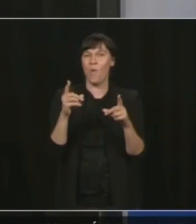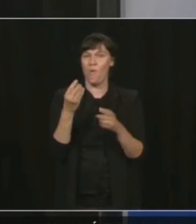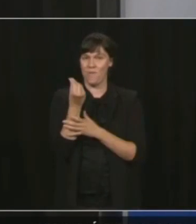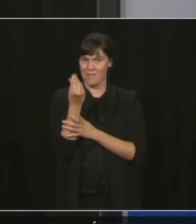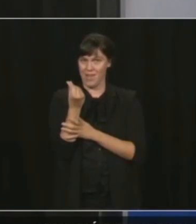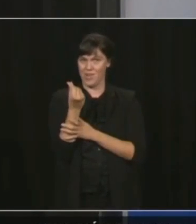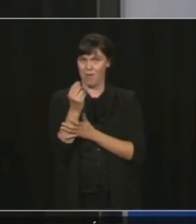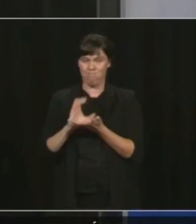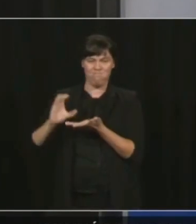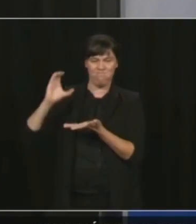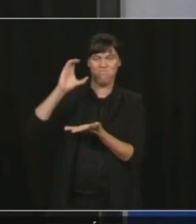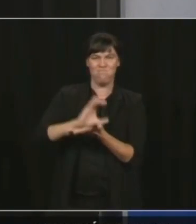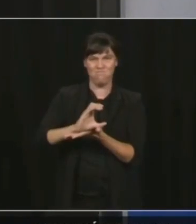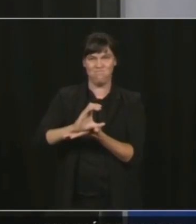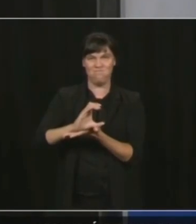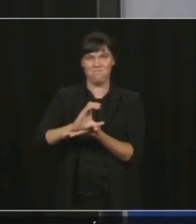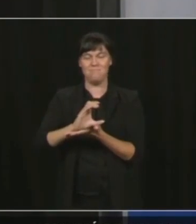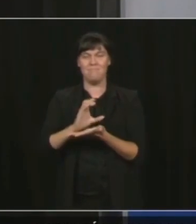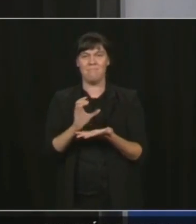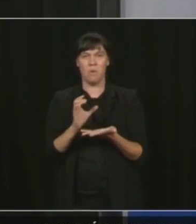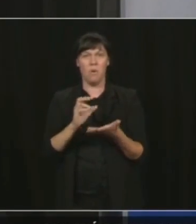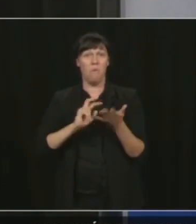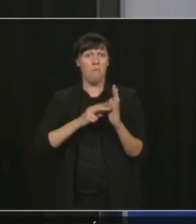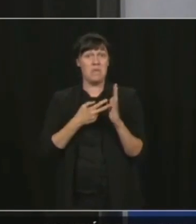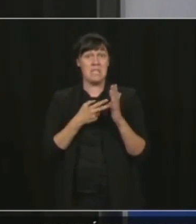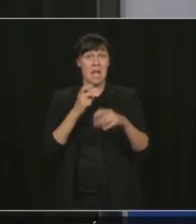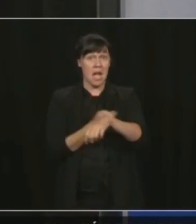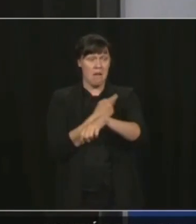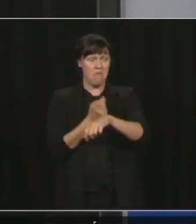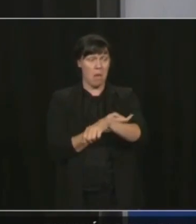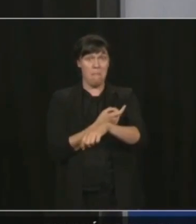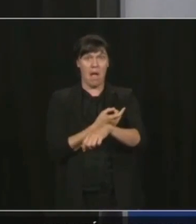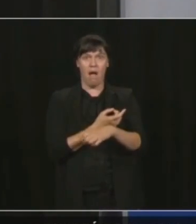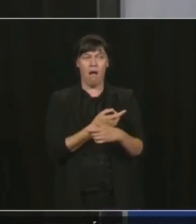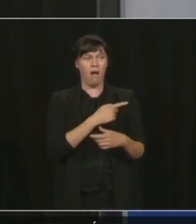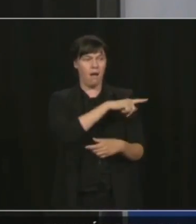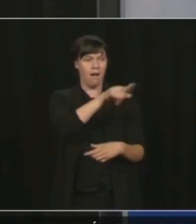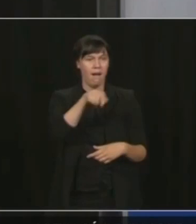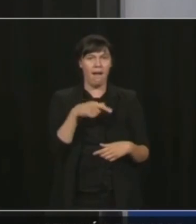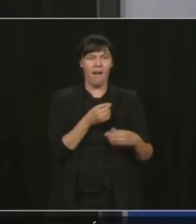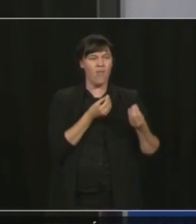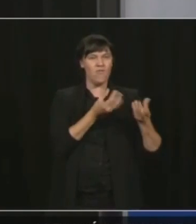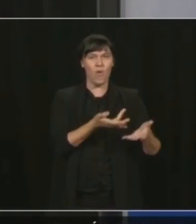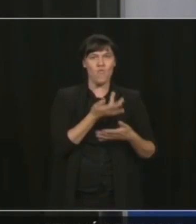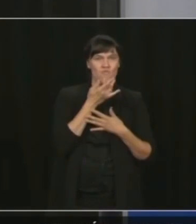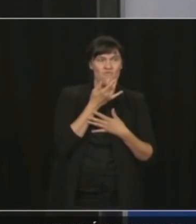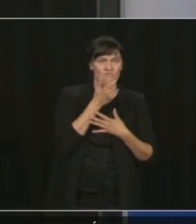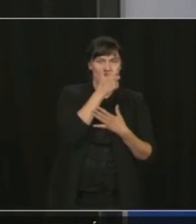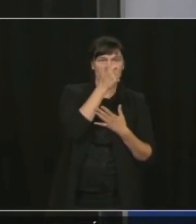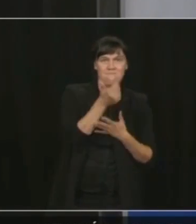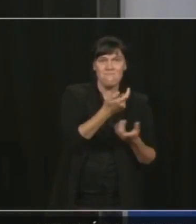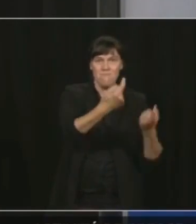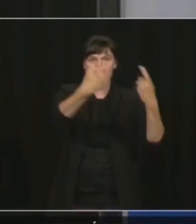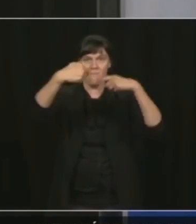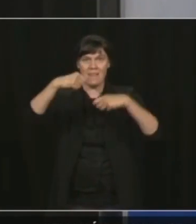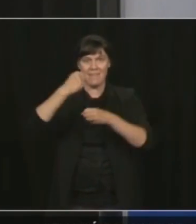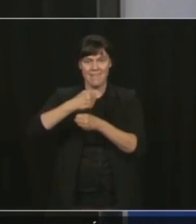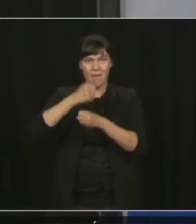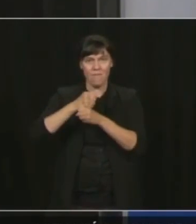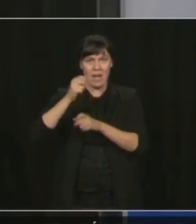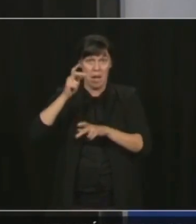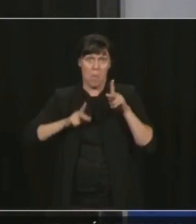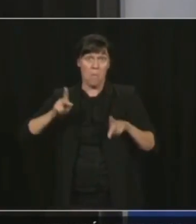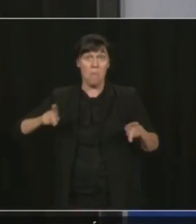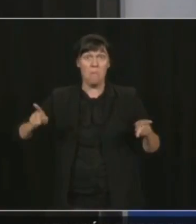plus d'infirmières à temps plein qui vont nous permettre justement d'offrir des horaires qui